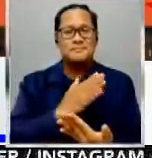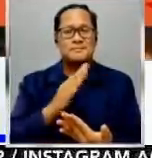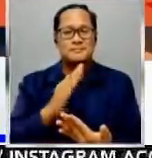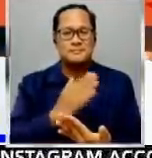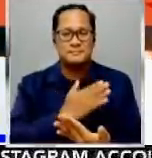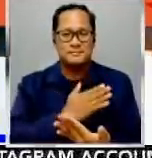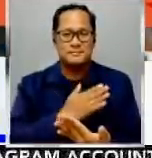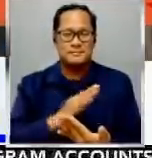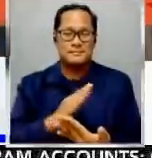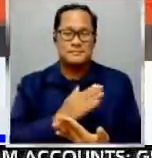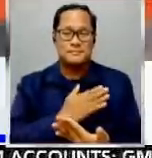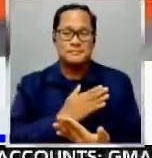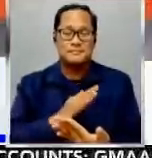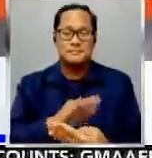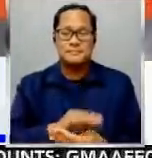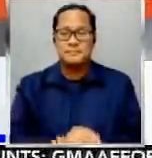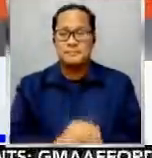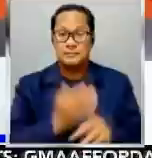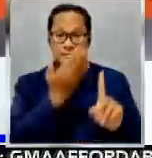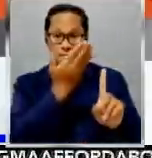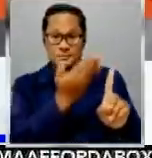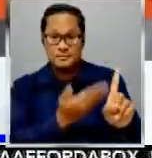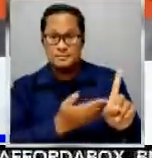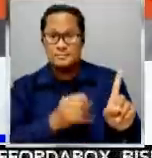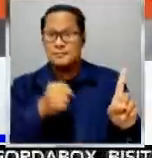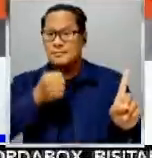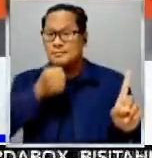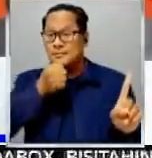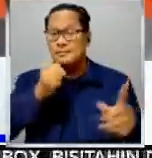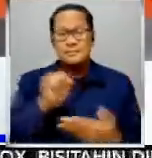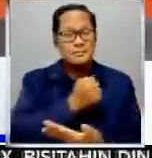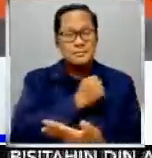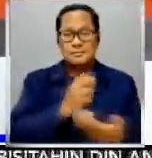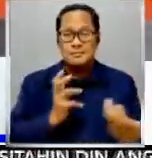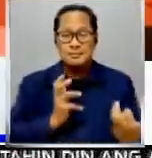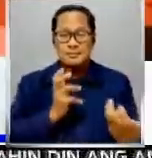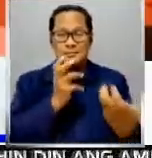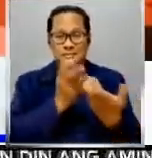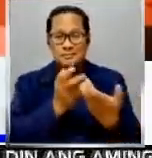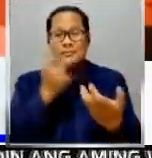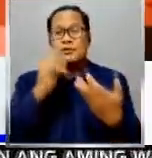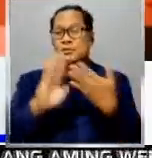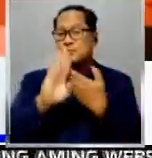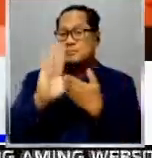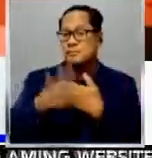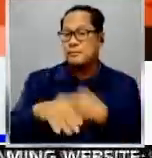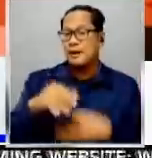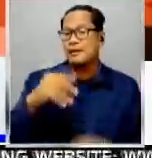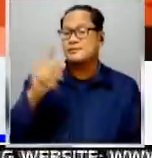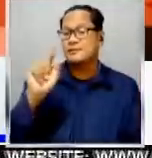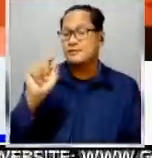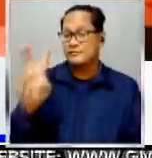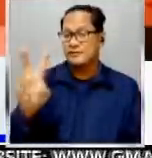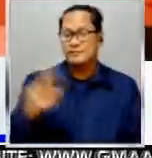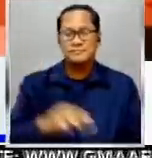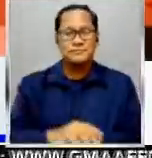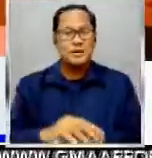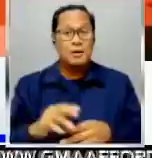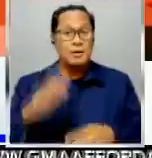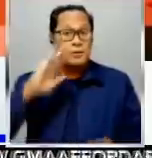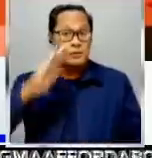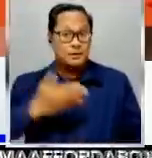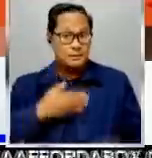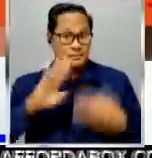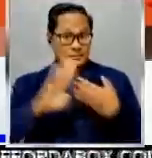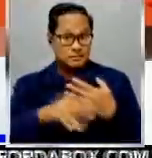Ang kanyang song number na Yakap, akma rin sa kanyang pagbabalik telebisyon. Welcome back. Ano, handa ka na ba? Ready ka na ba? Nanginginig